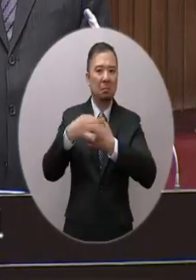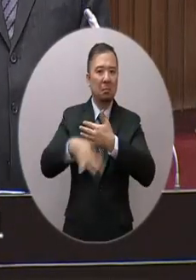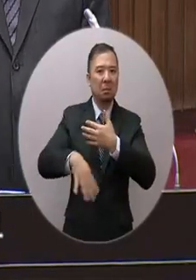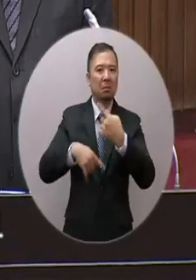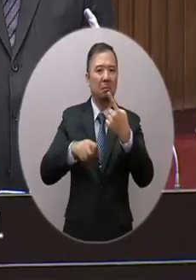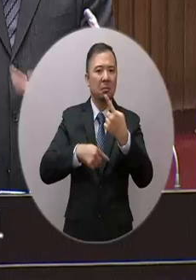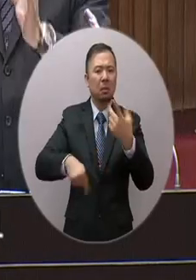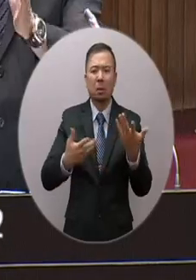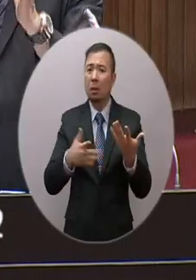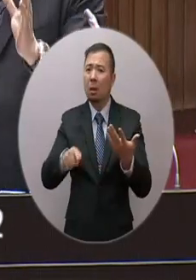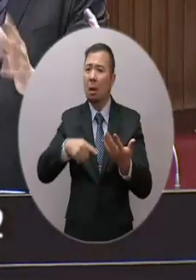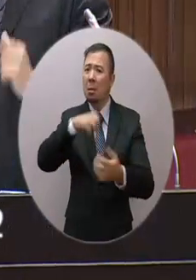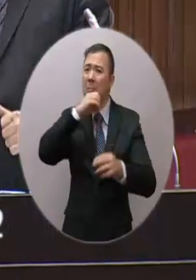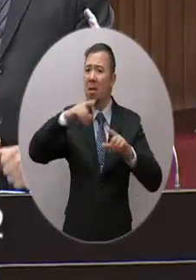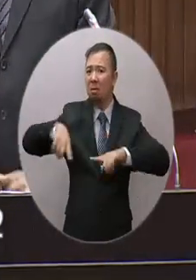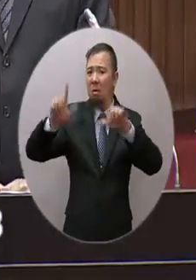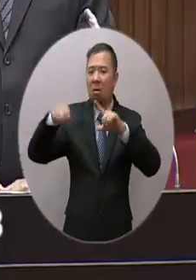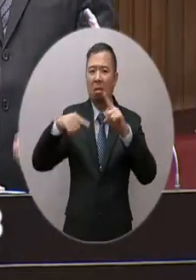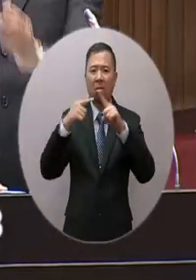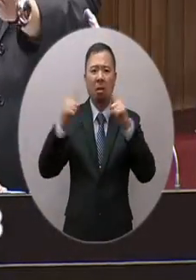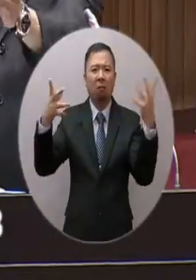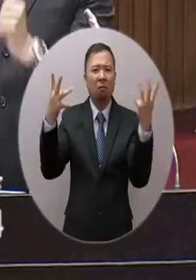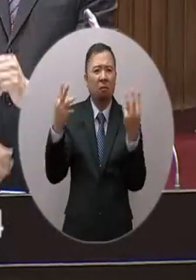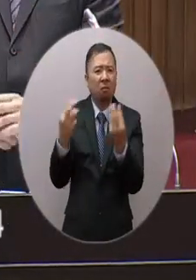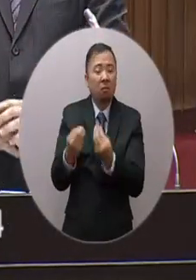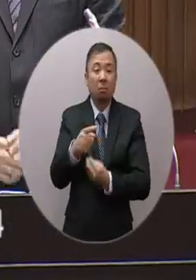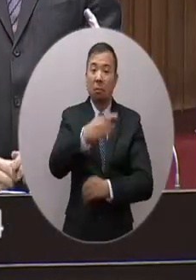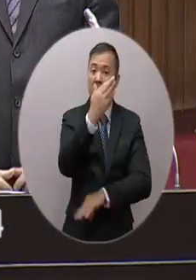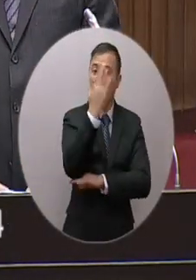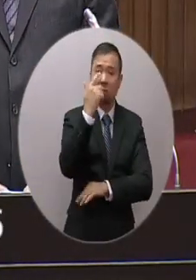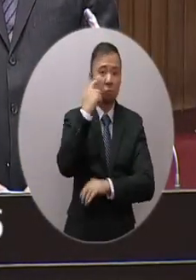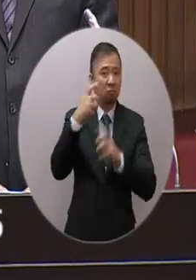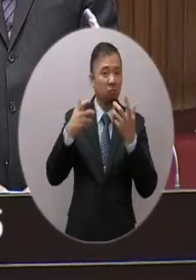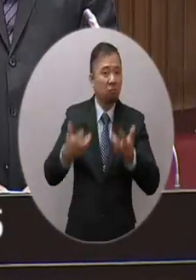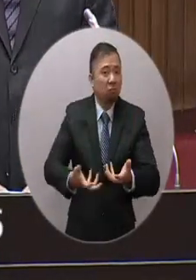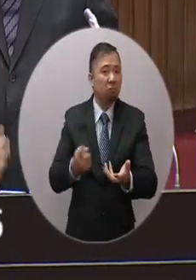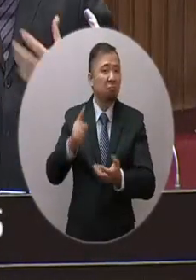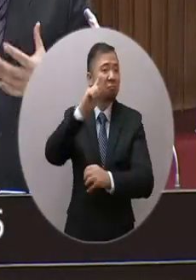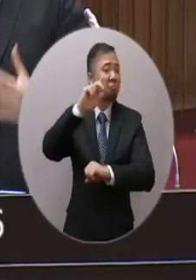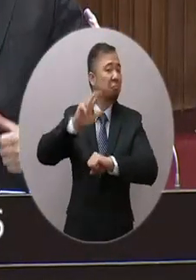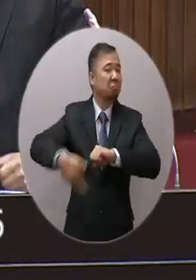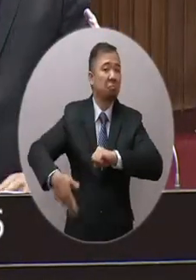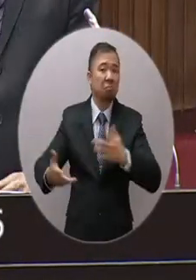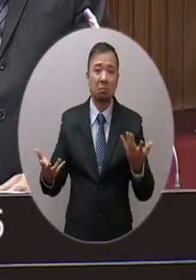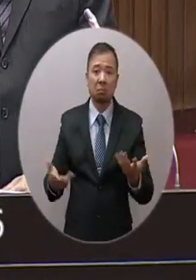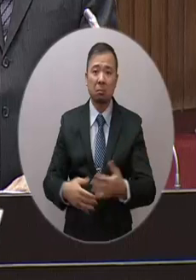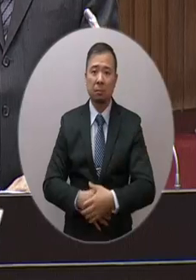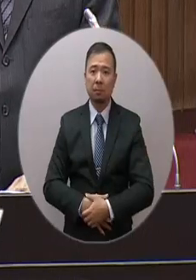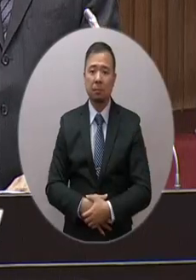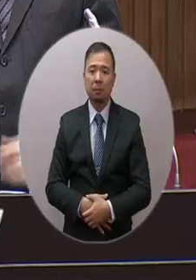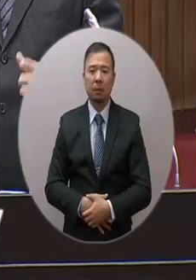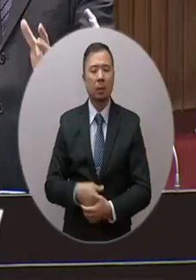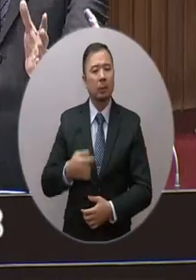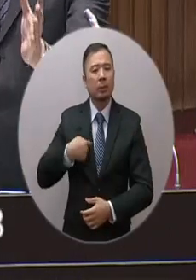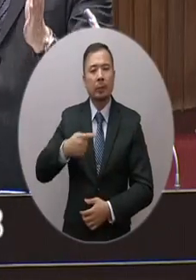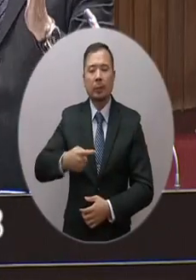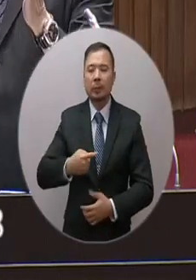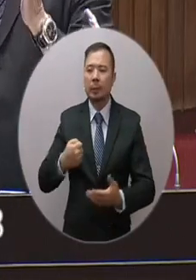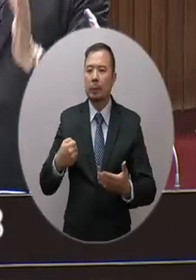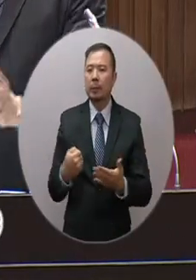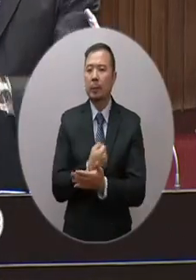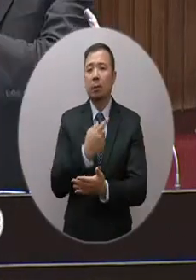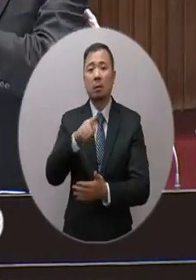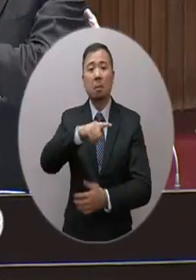人口流失？难道我们政府不应该重视吗？霍城部长，你也在这边。我该感慨的是说，既然看